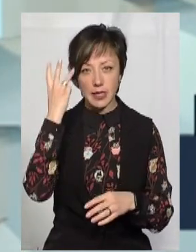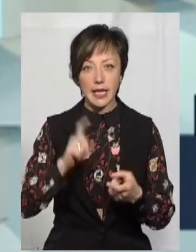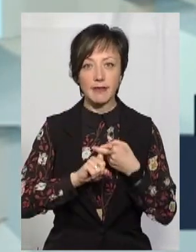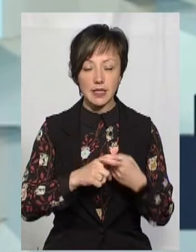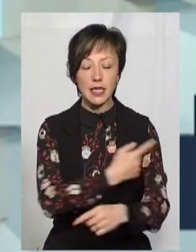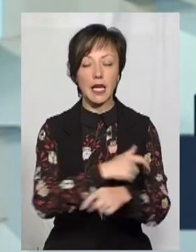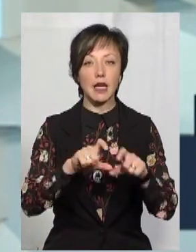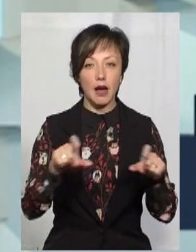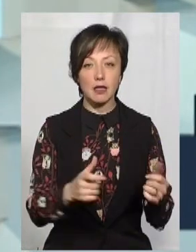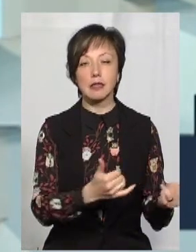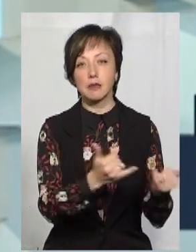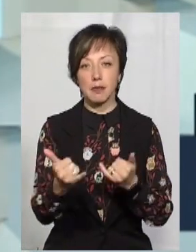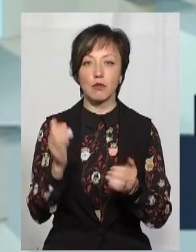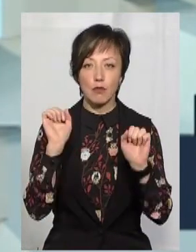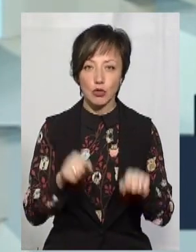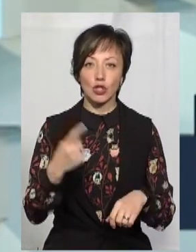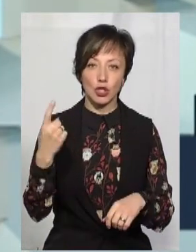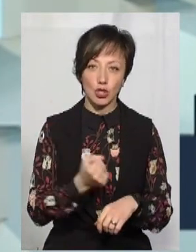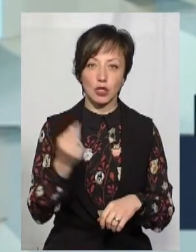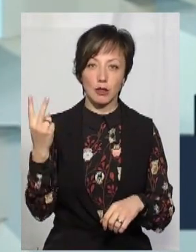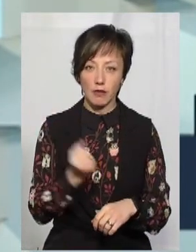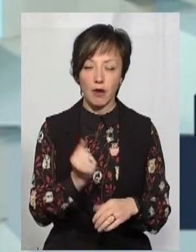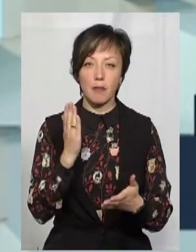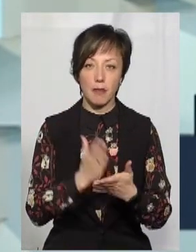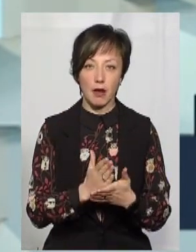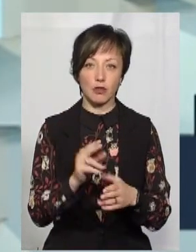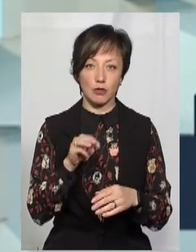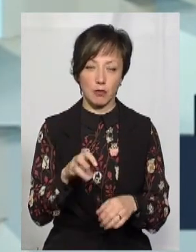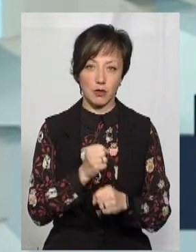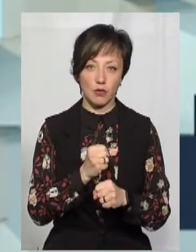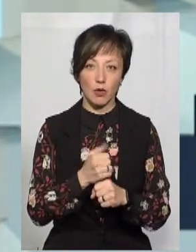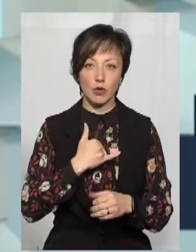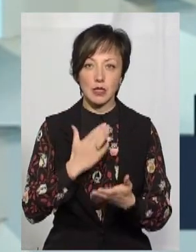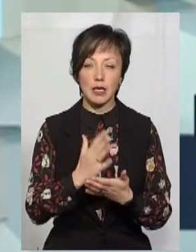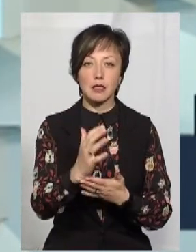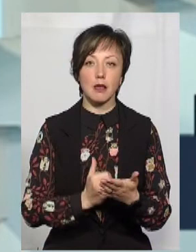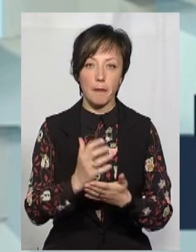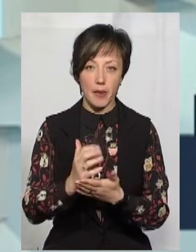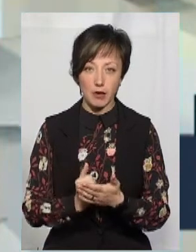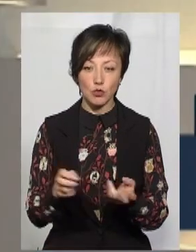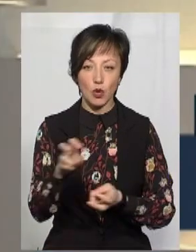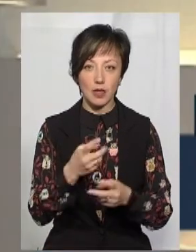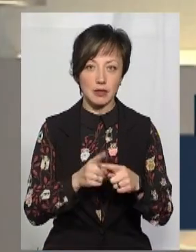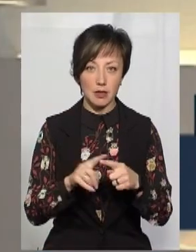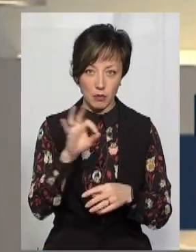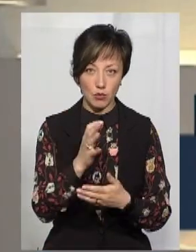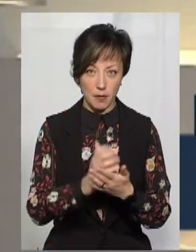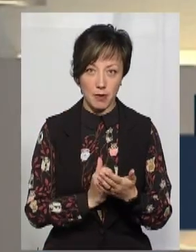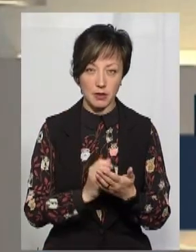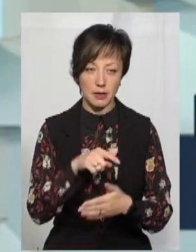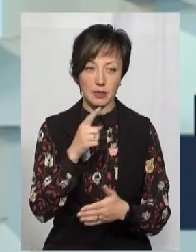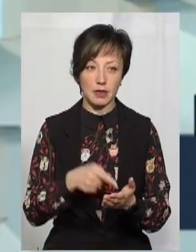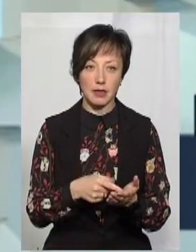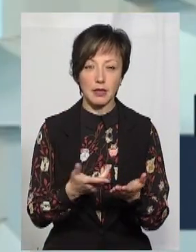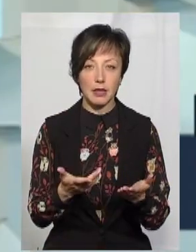лікарня забезпечена. Вона може працювати і тиждень, і два. І ми над цим працюємо. У нас є запас. Те, що зараз шукають, це про запас? Це